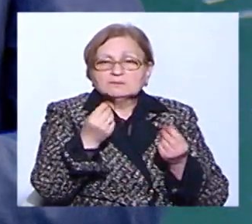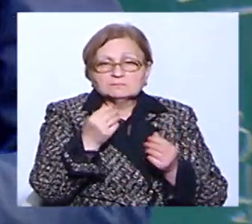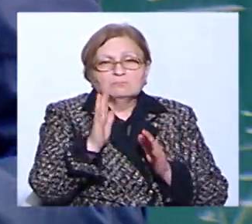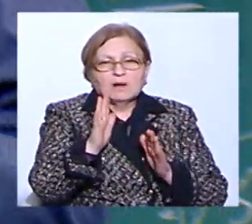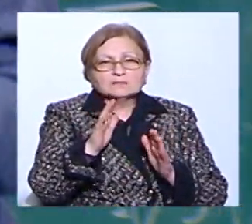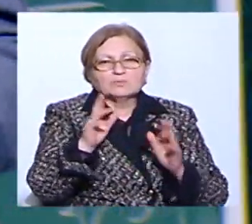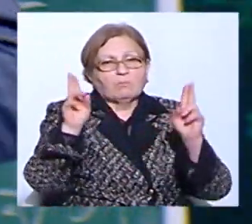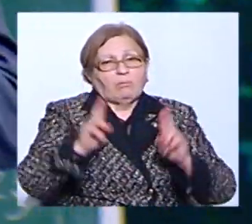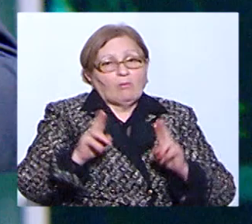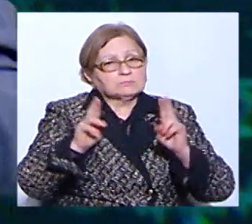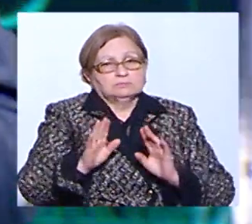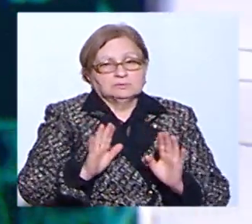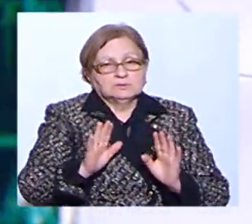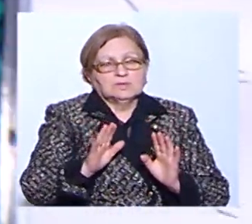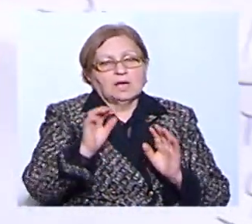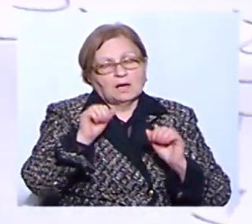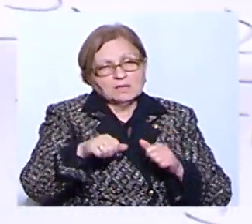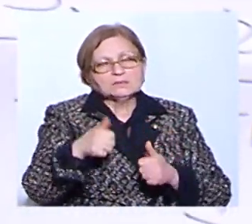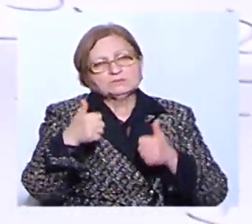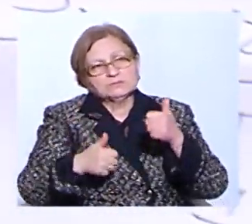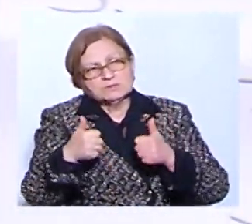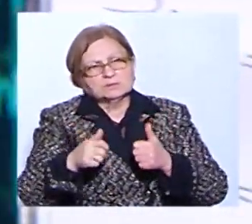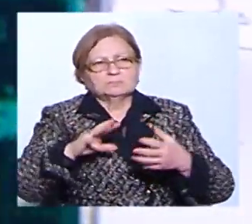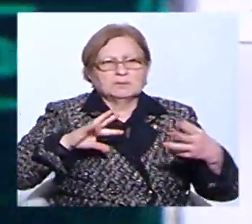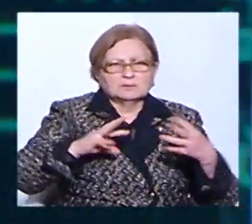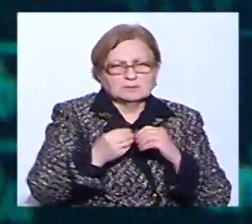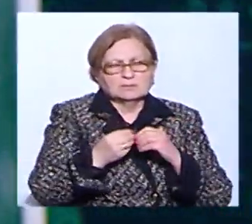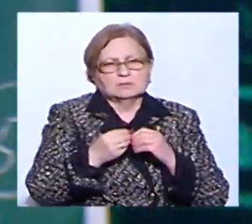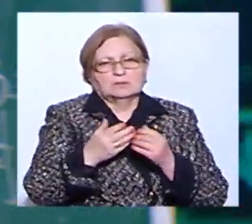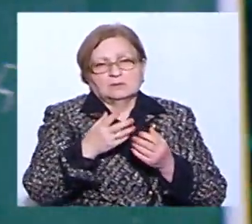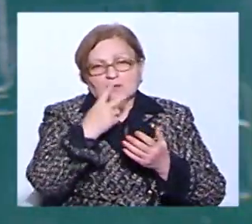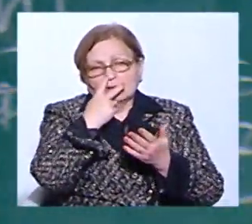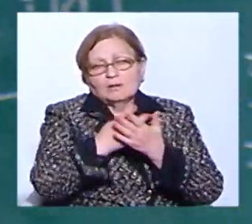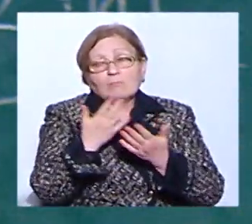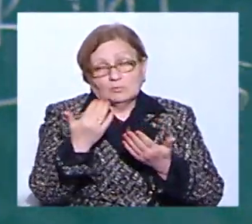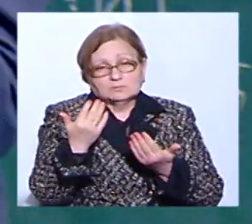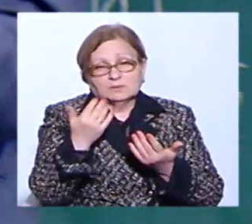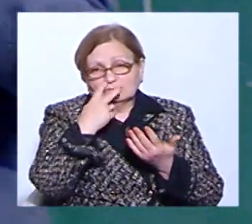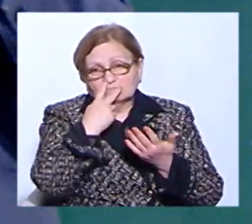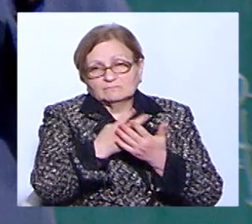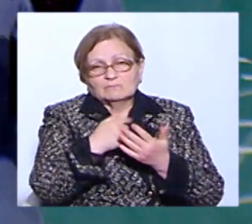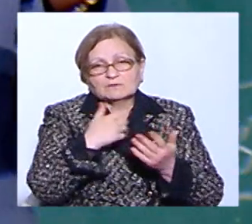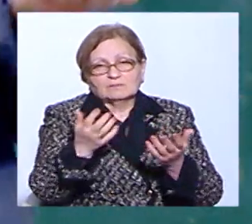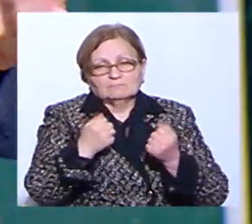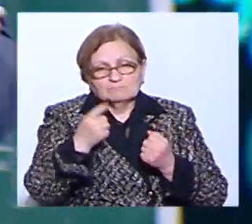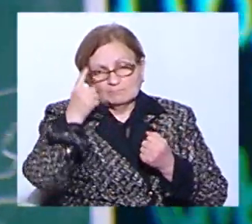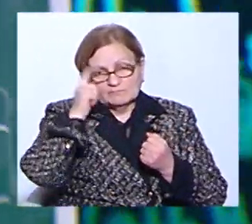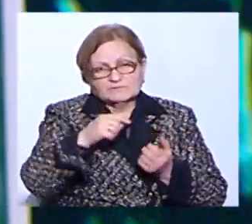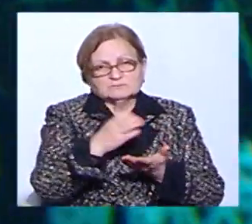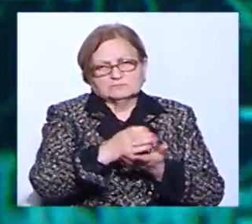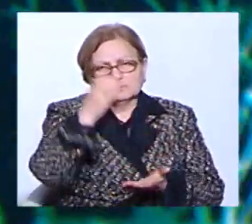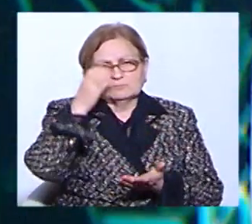ფორმულის დამახსოვრება, ასევე ეს არის შედარება, შეჯერება და განზოგადოება. აი მოდით შევაროთ რა მივიღეთ. ჩვენ ვიცით უკვე